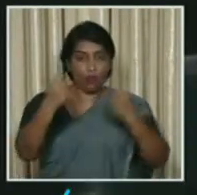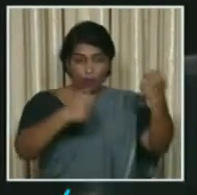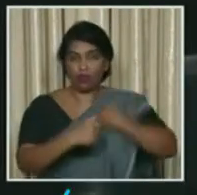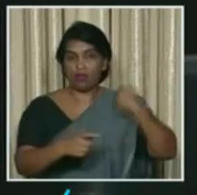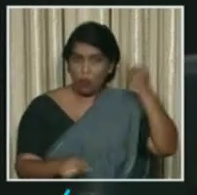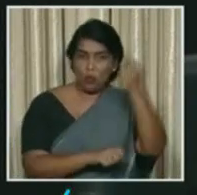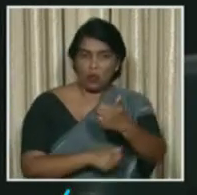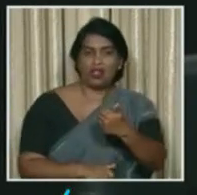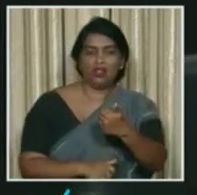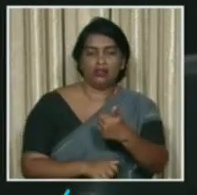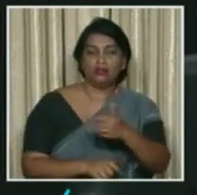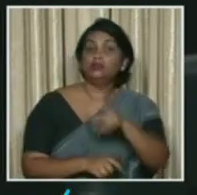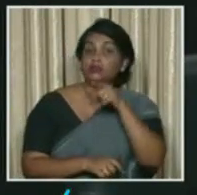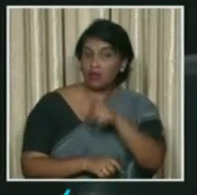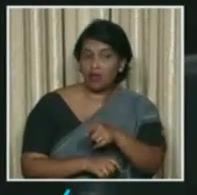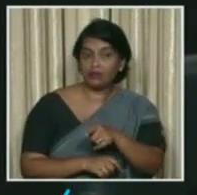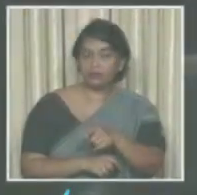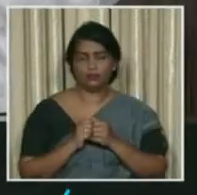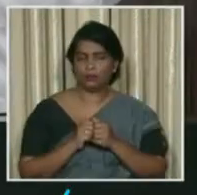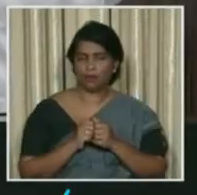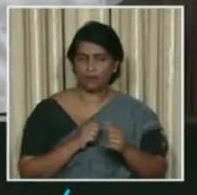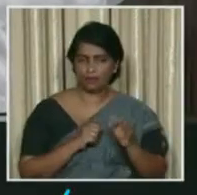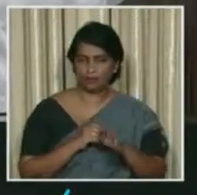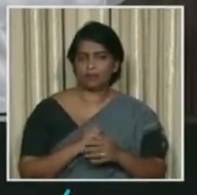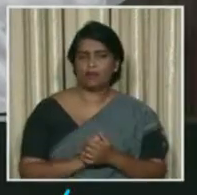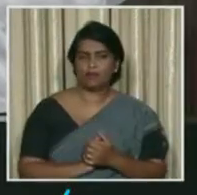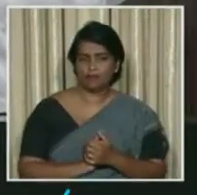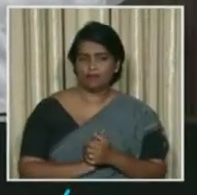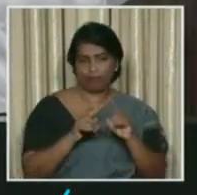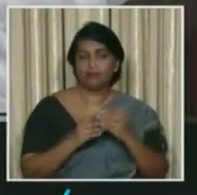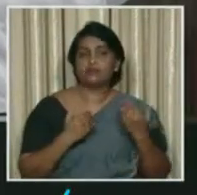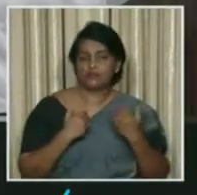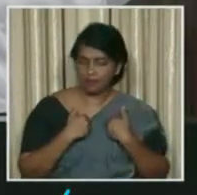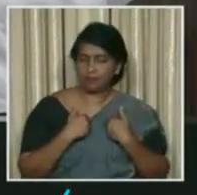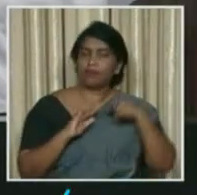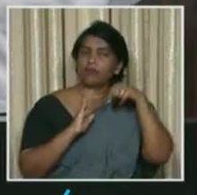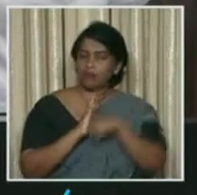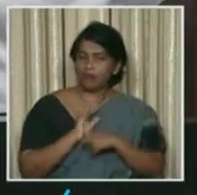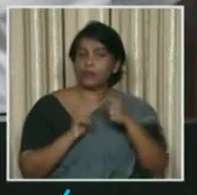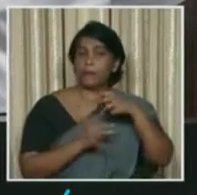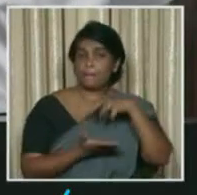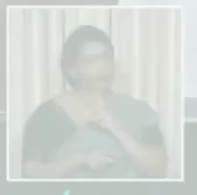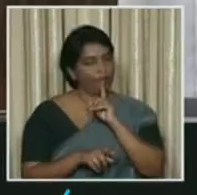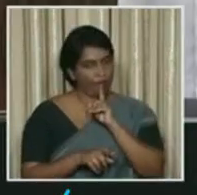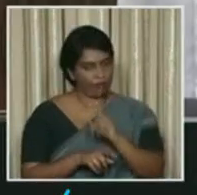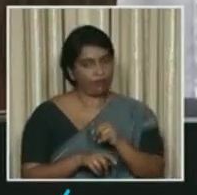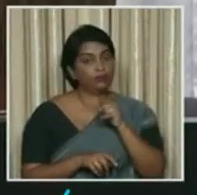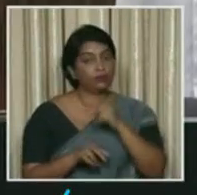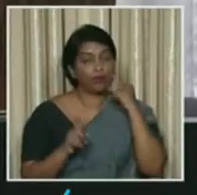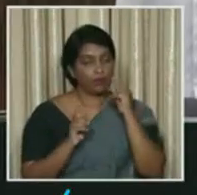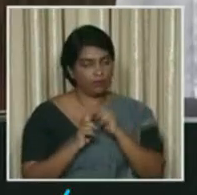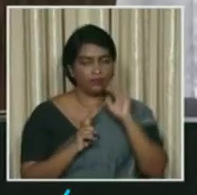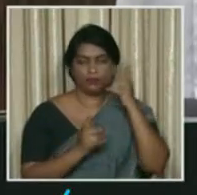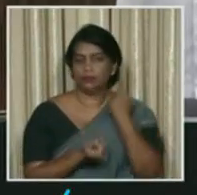කරන්න තිබුණා කරන්නේ නෑ. හැබැයි ඒක don't take it as a weakness. ඔබතුමාලගේ ප්‍රදේශයේ විතරක් නෙමෙයි දකුණු පළාතෙත් මේ වගේ දේවල් සිද්ධ වෙනවා. මේ සම්බන්ධයෙන්